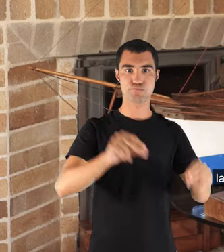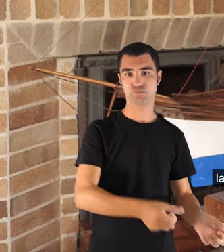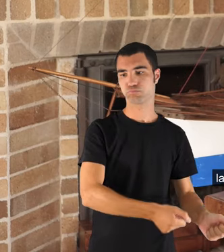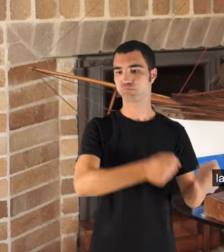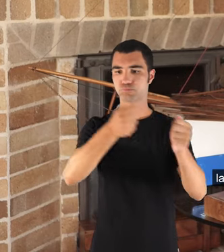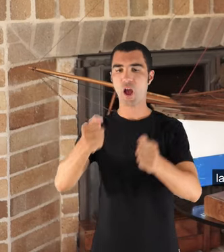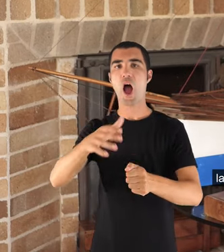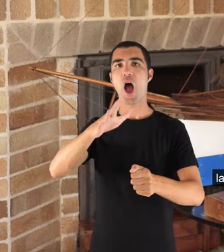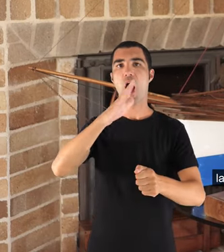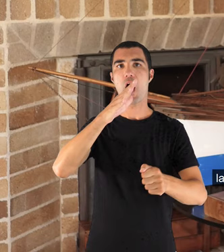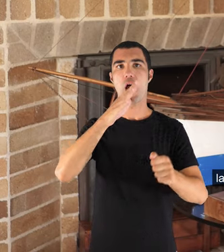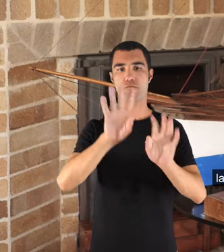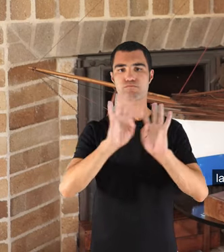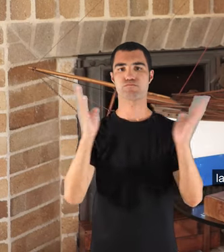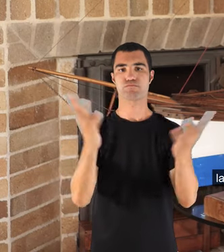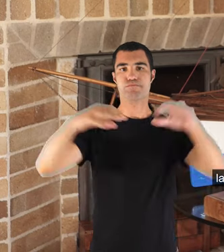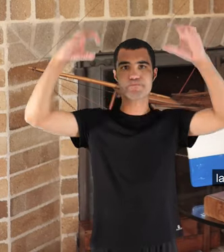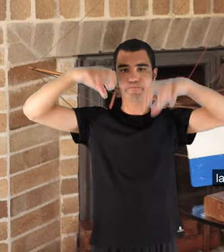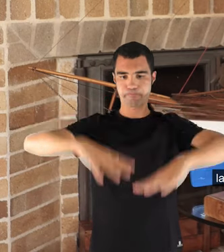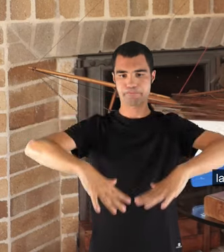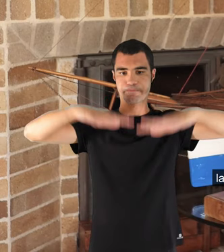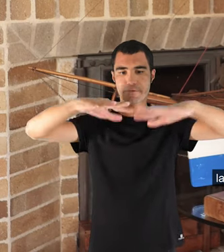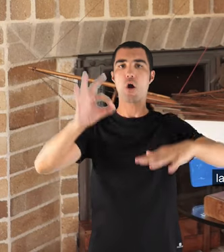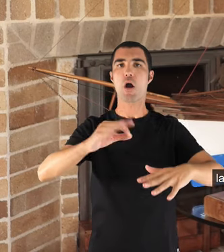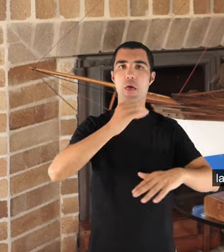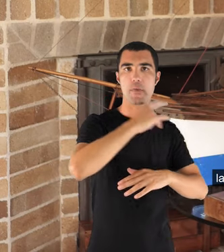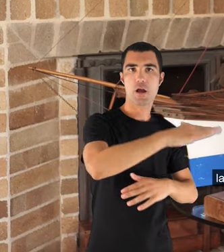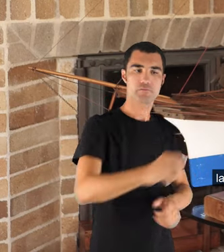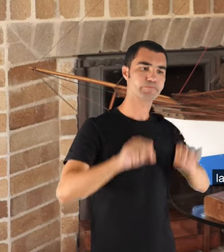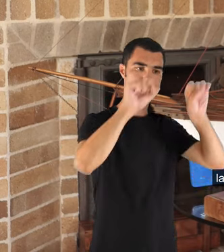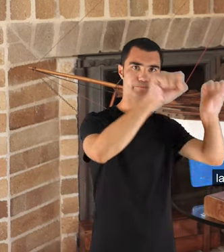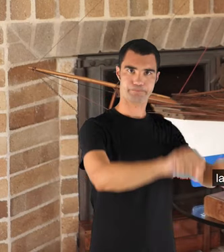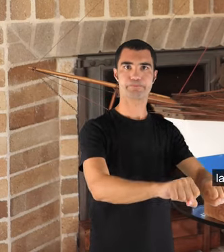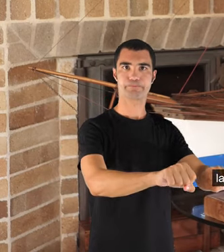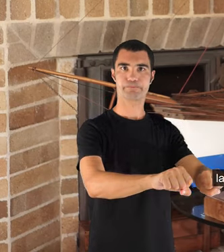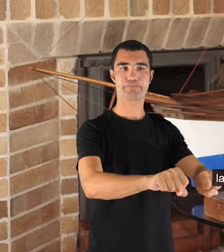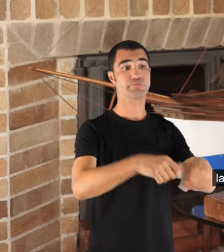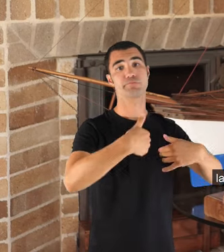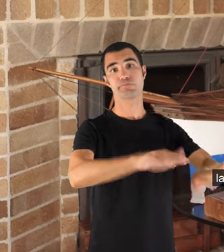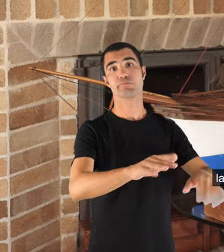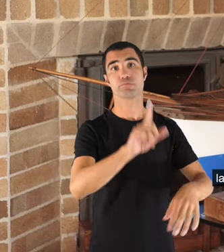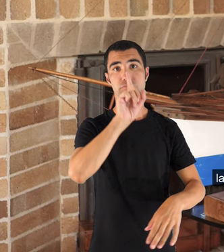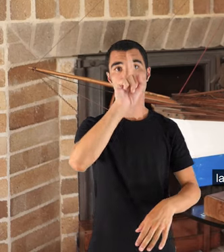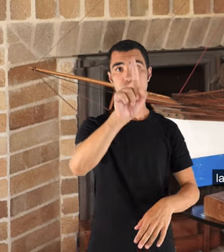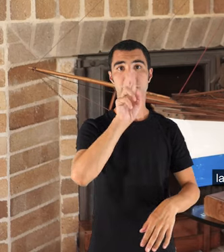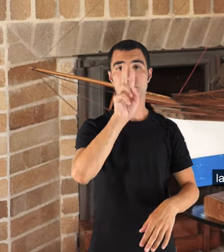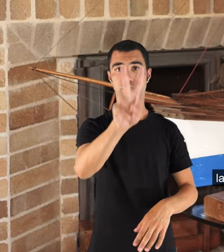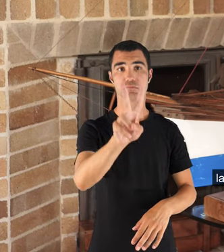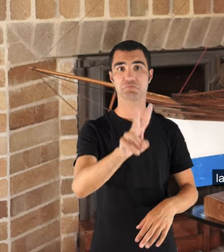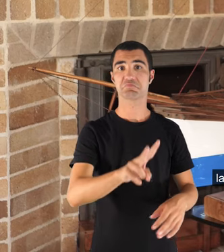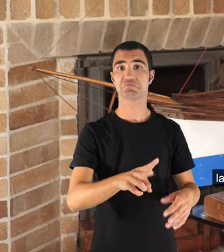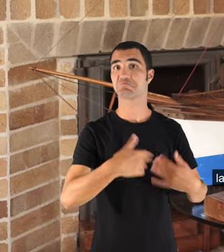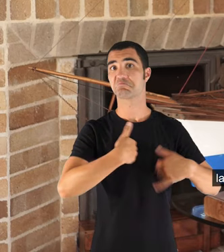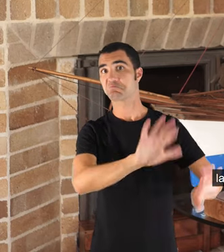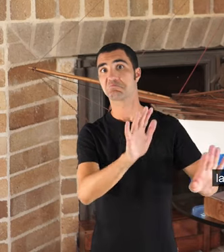un safareig, com a dins la mà. I aquí, pues, si estava un any o dos, no li feia